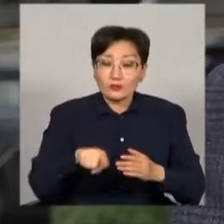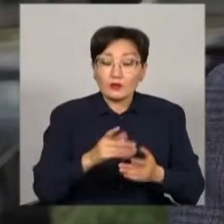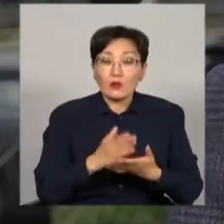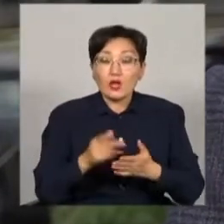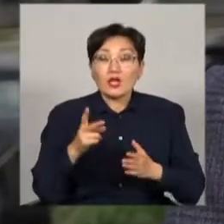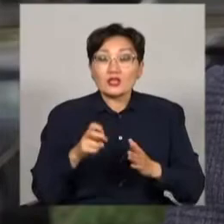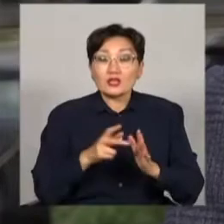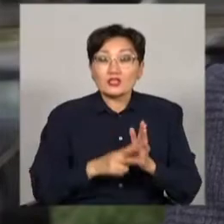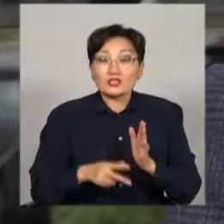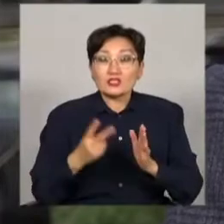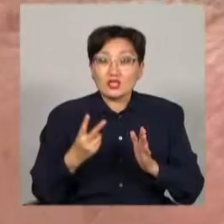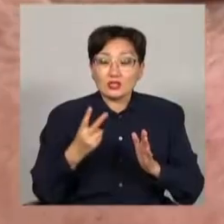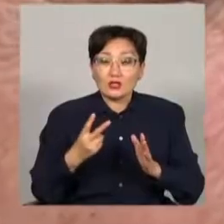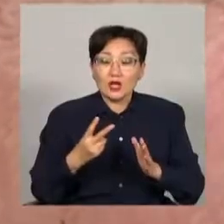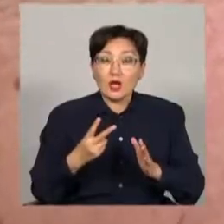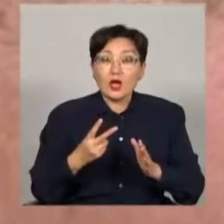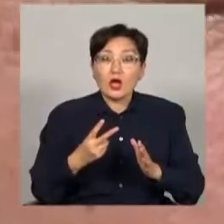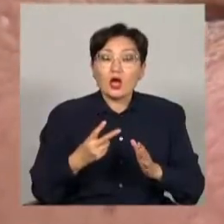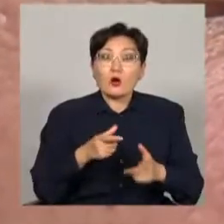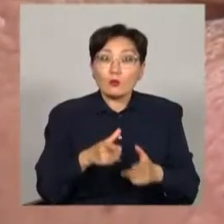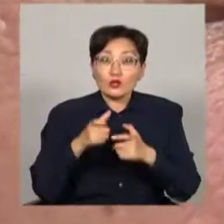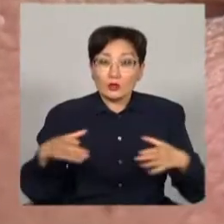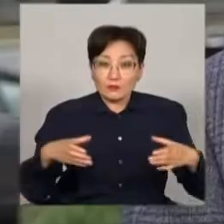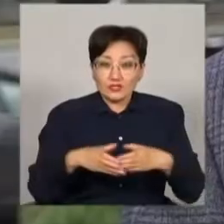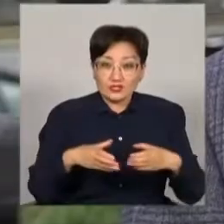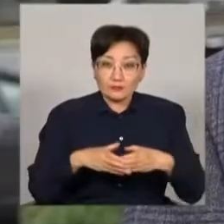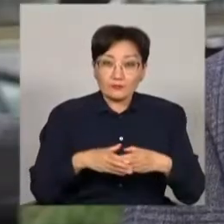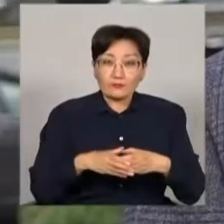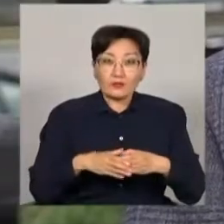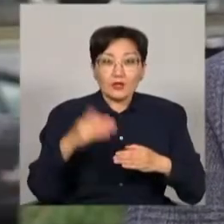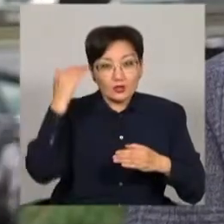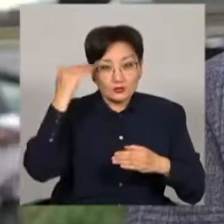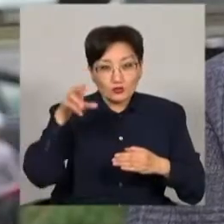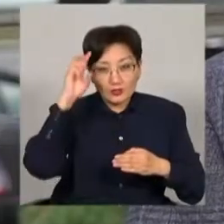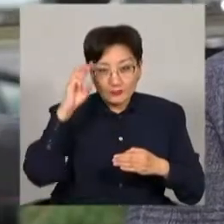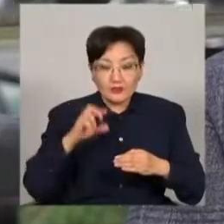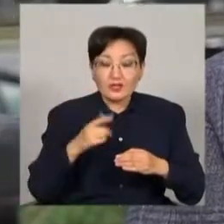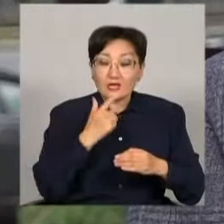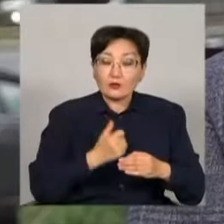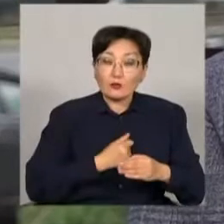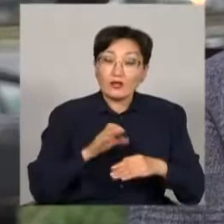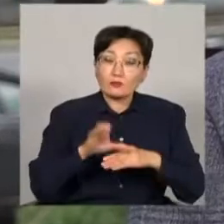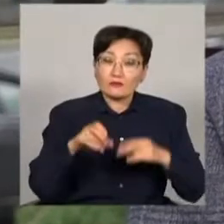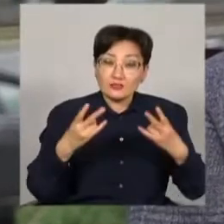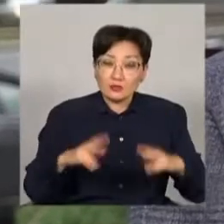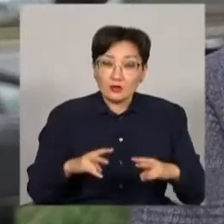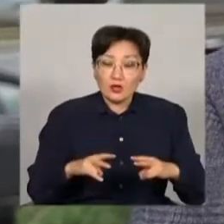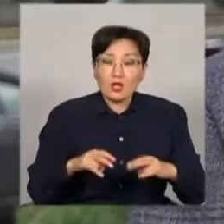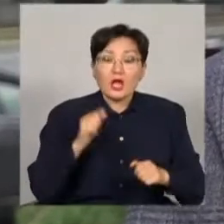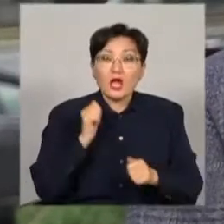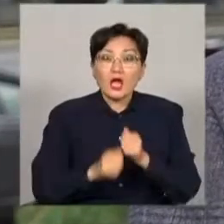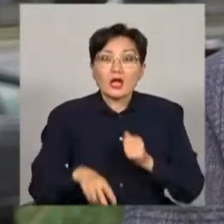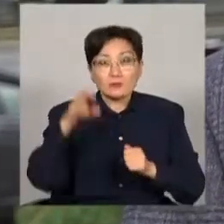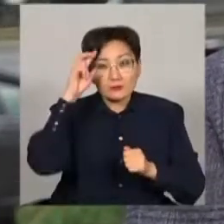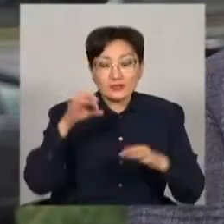682 мото атқыштар полкында. Біреудің еліне әскер жіберді, керегі де жоқ. Әрі елдің өзінің тәуелсіздігін тесуге болмайды. Ал